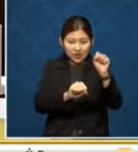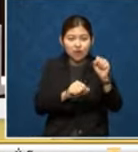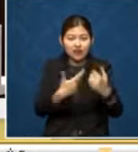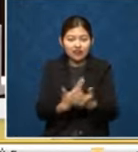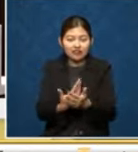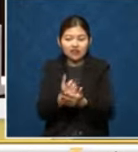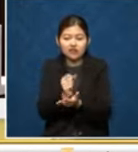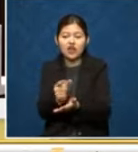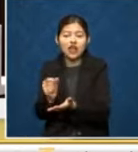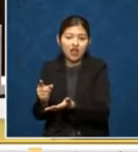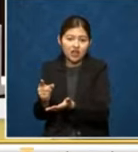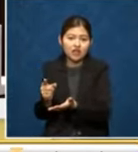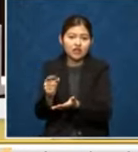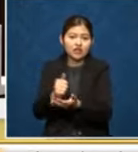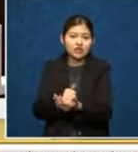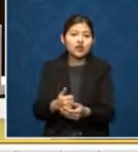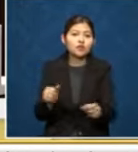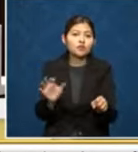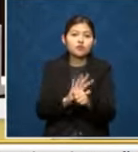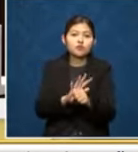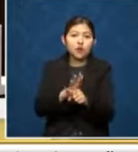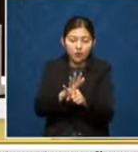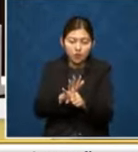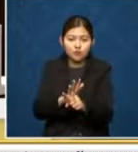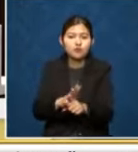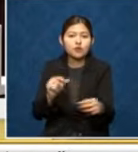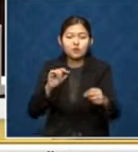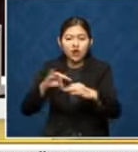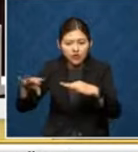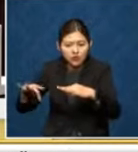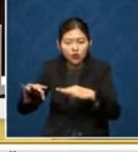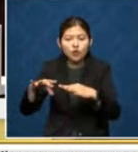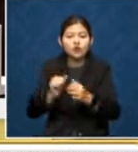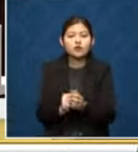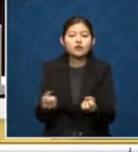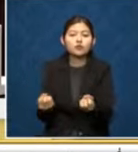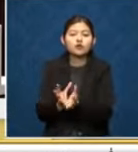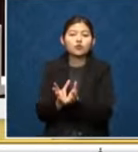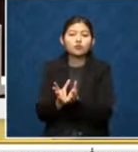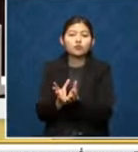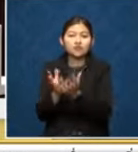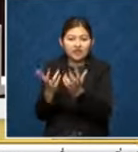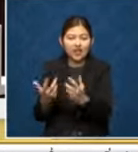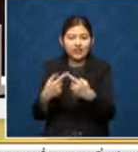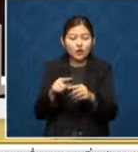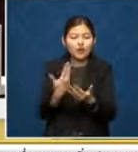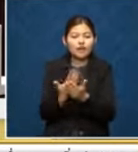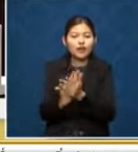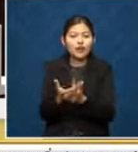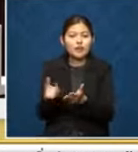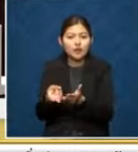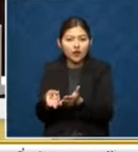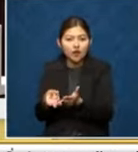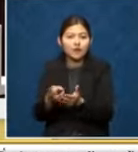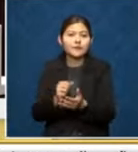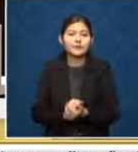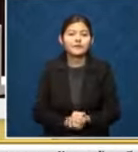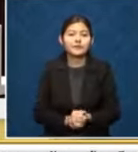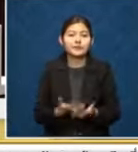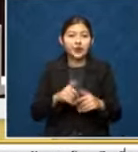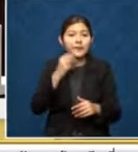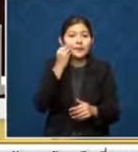ที่อาจทำให้การจ่ายเงินไม่สมเหตุสมผลและไม่สอดคล้องกับความเสียหายจริงยกตัวอย่างเช่นนะคะท่านประธานบ้าน